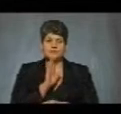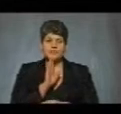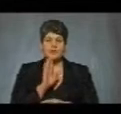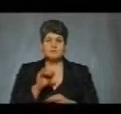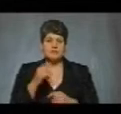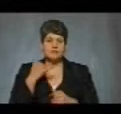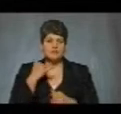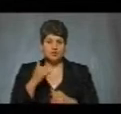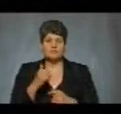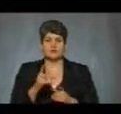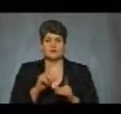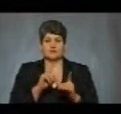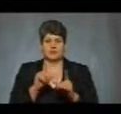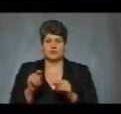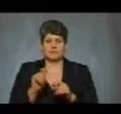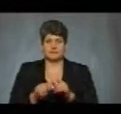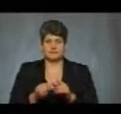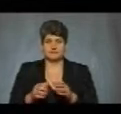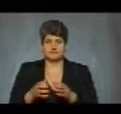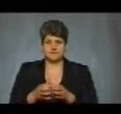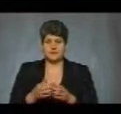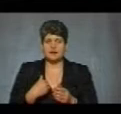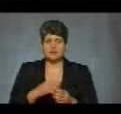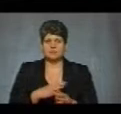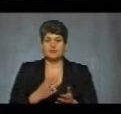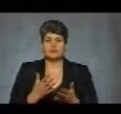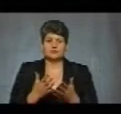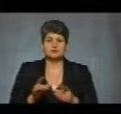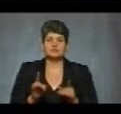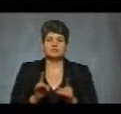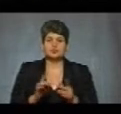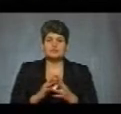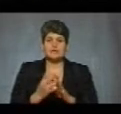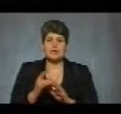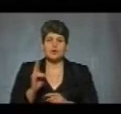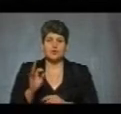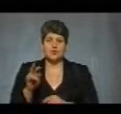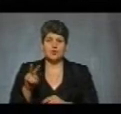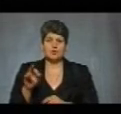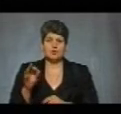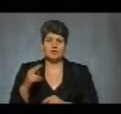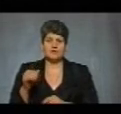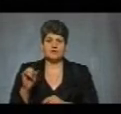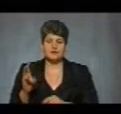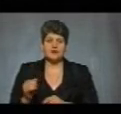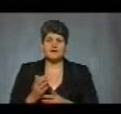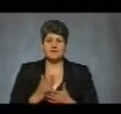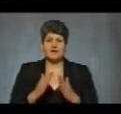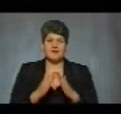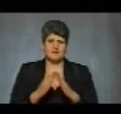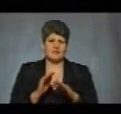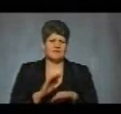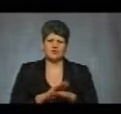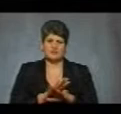повідомлення у село виїхала слідча група. Нами було встановлено, що в селі Колодіївка є хата, фактично